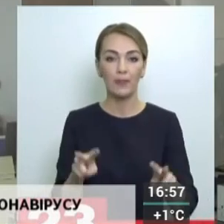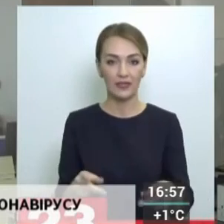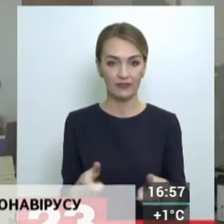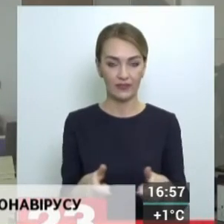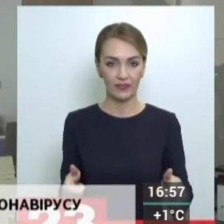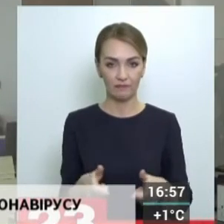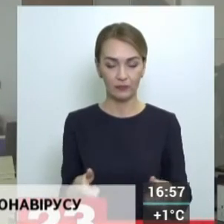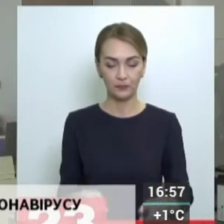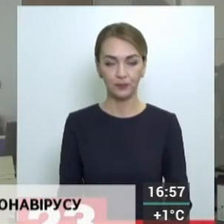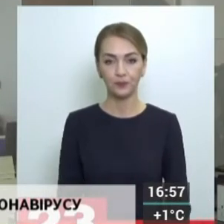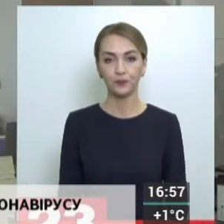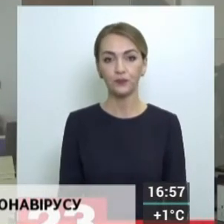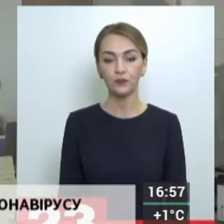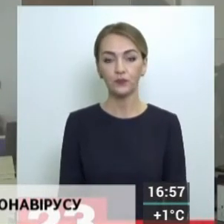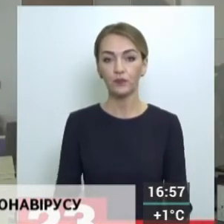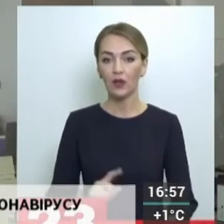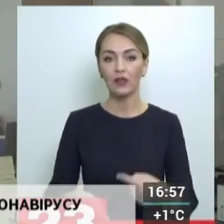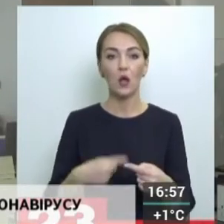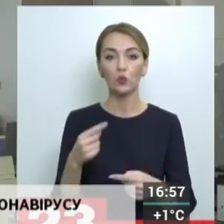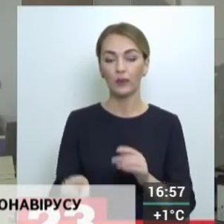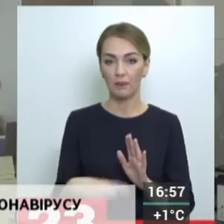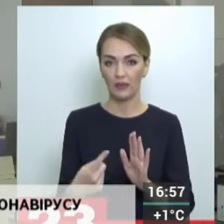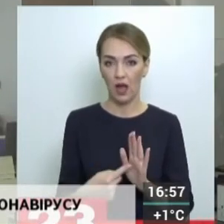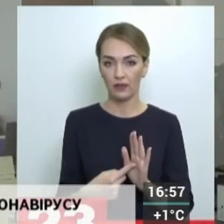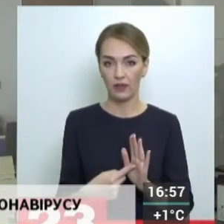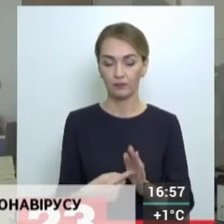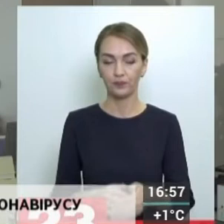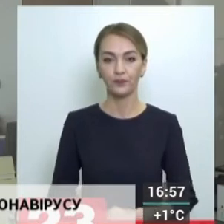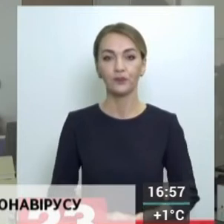спецквітків. Наступне питання.